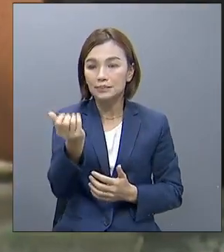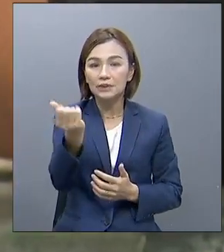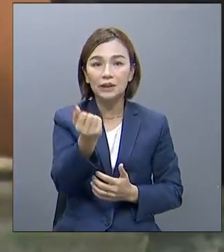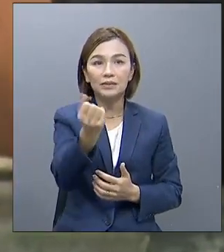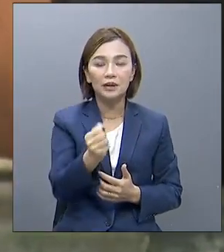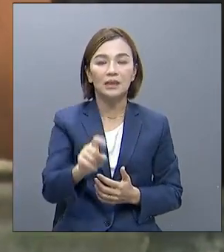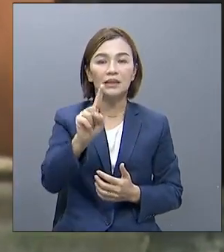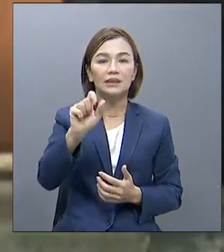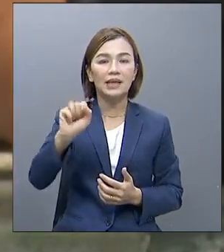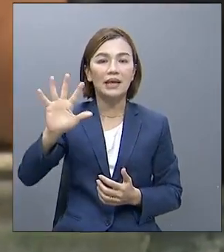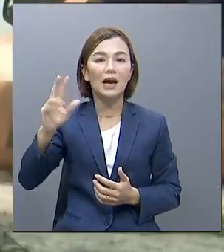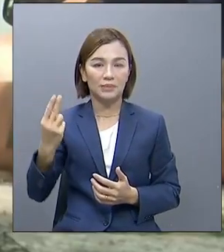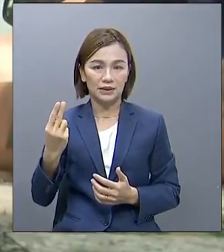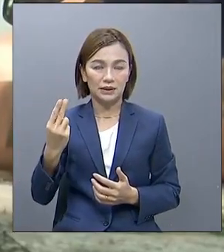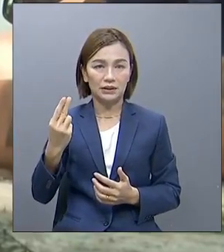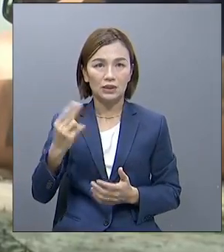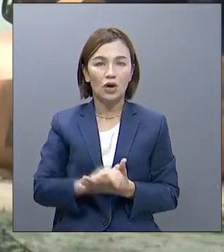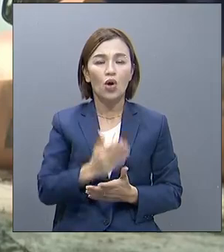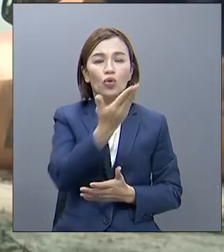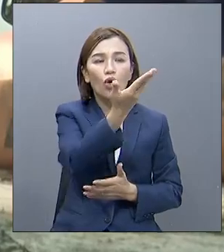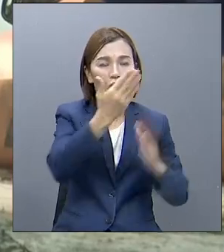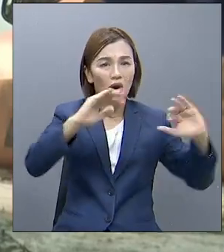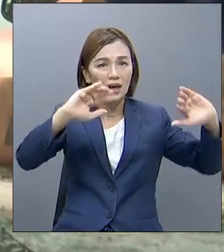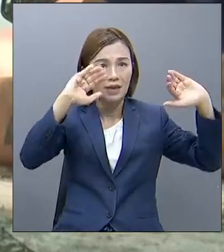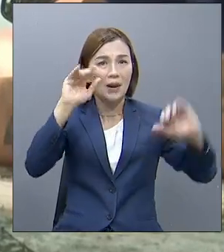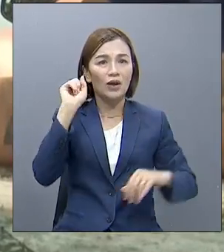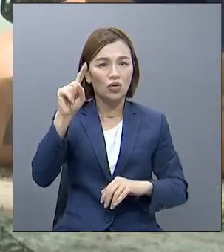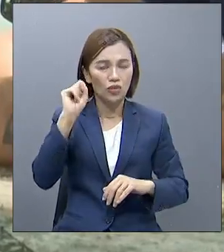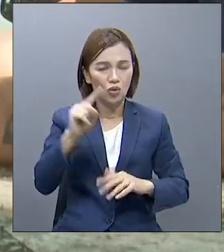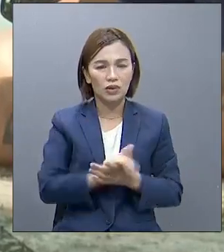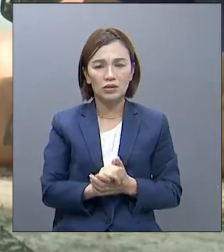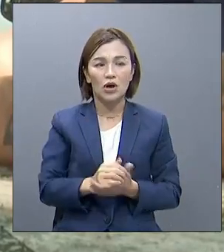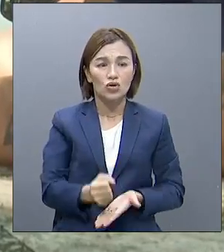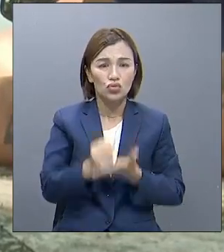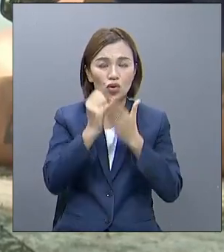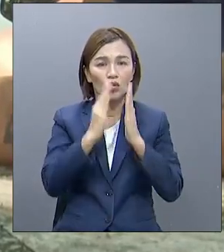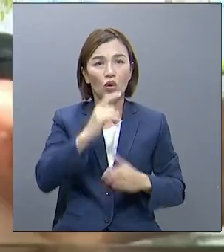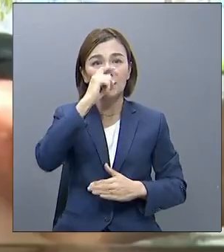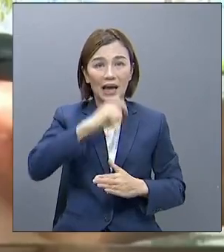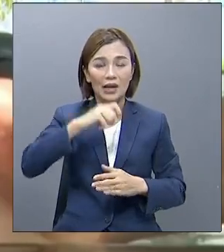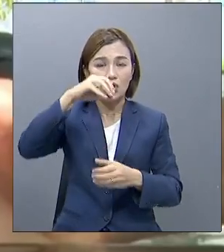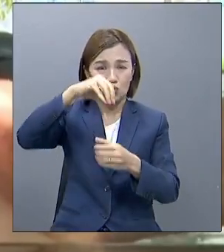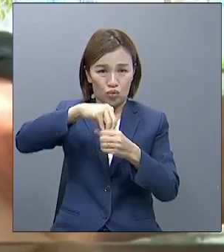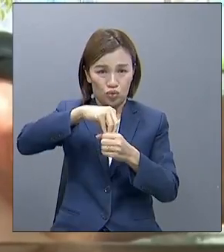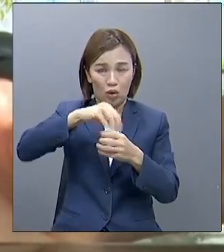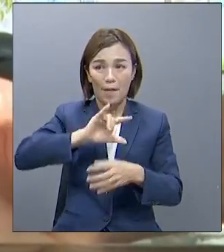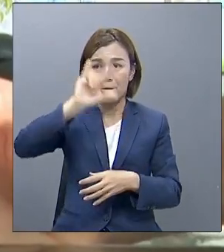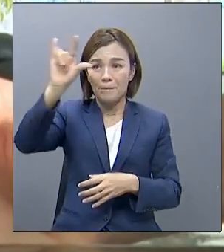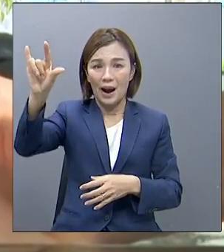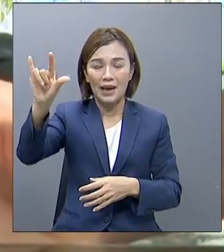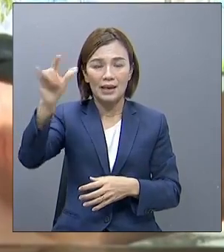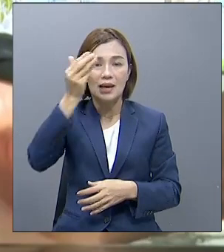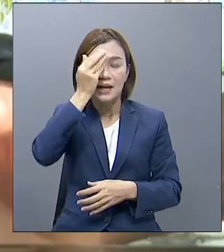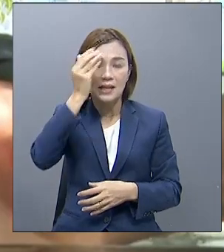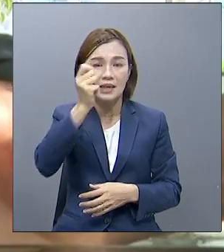150,000 บาทก็อยากจะเรียกร้องให้ทางรัฐบาลนะคะเร่งช่วยเหลือแรงงานไทยกลุ่มที่ไม่ได้เดินทางไปทำงานที่อิสราเอลอย่างเร่งด่